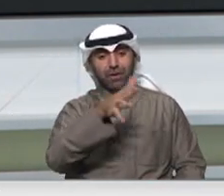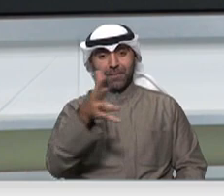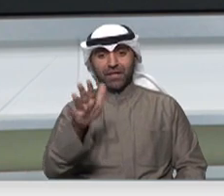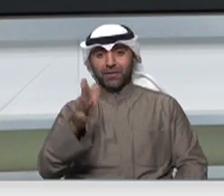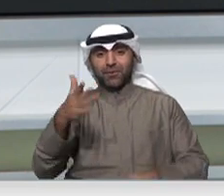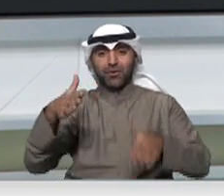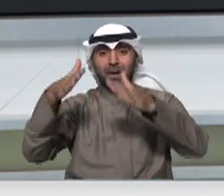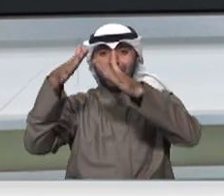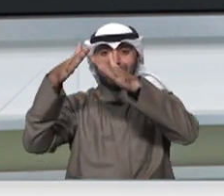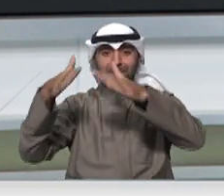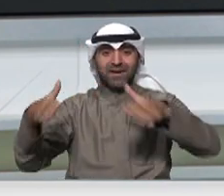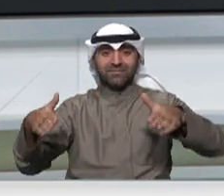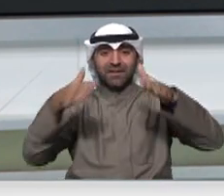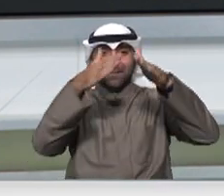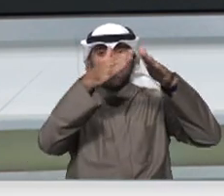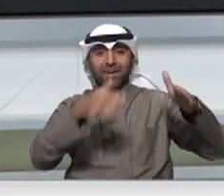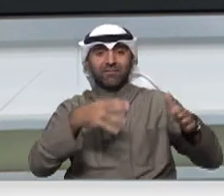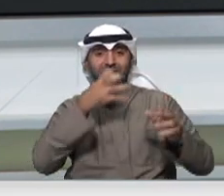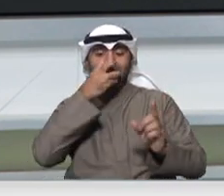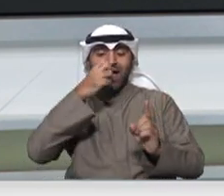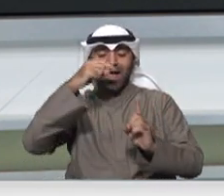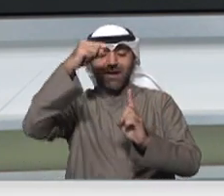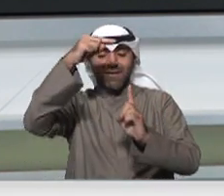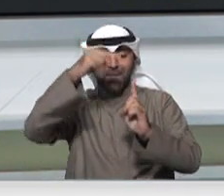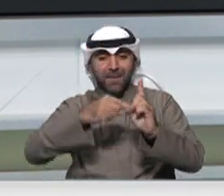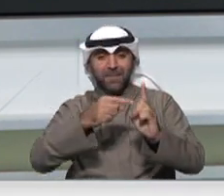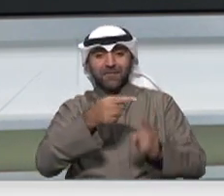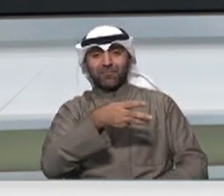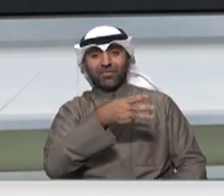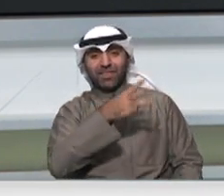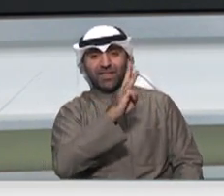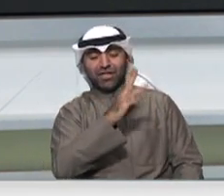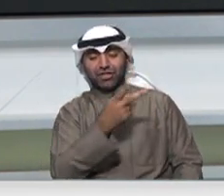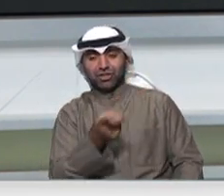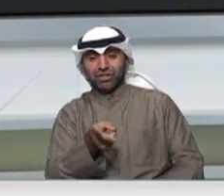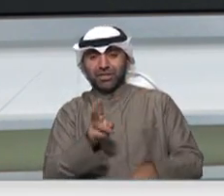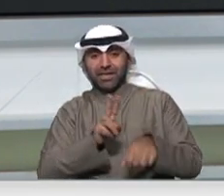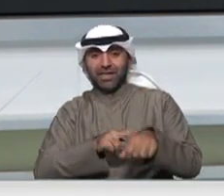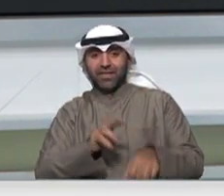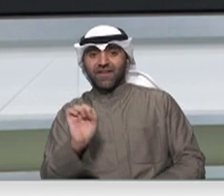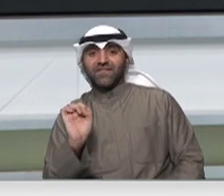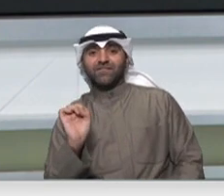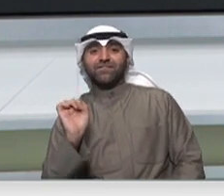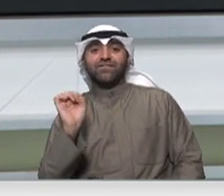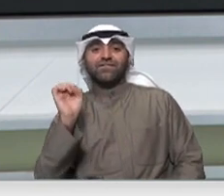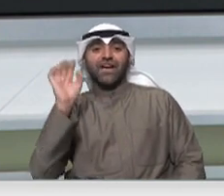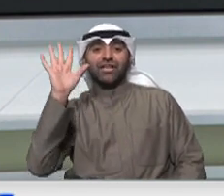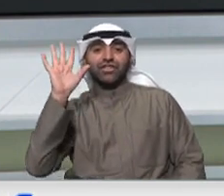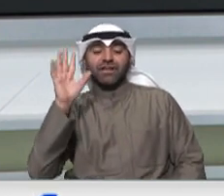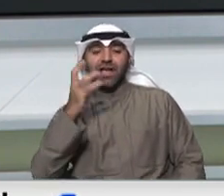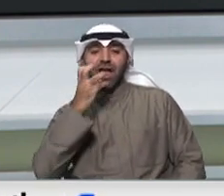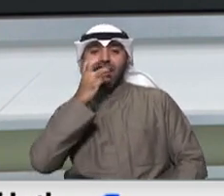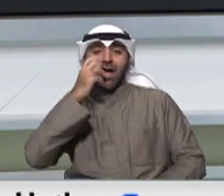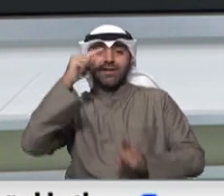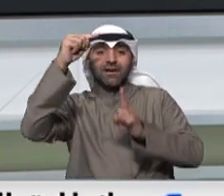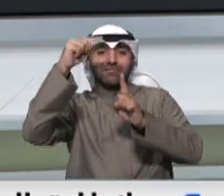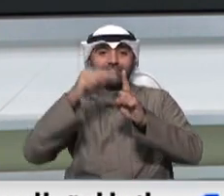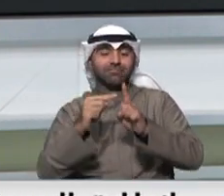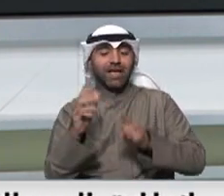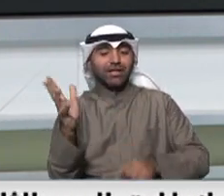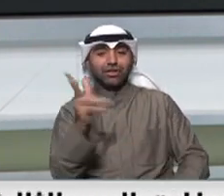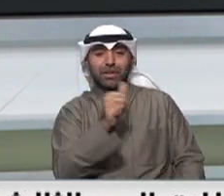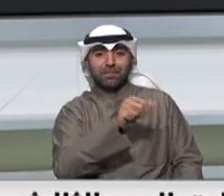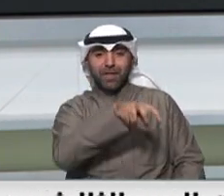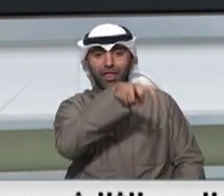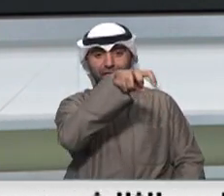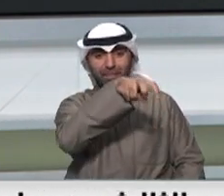درجات الحراره الصغرى في الفترات المتاخره من الليل والفجر فهي تتراوح ما بين الثمان درجات مئويه الى ال 11 درجه مئويه في